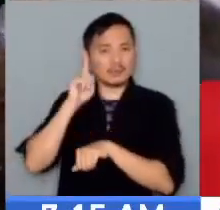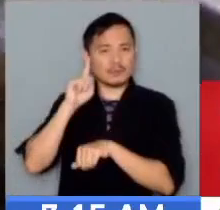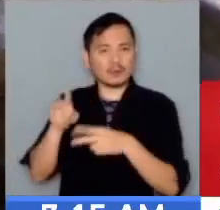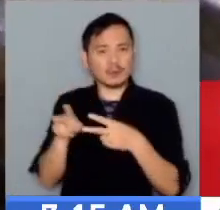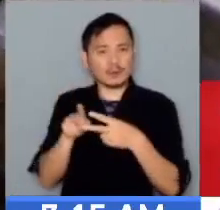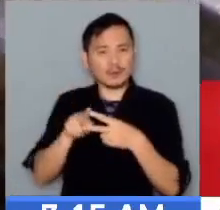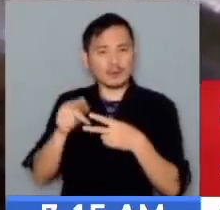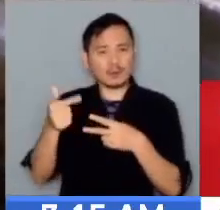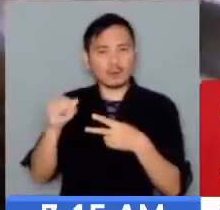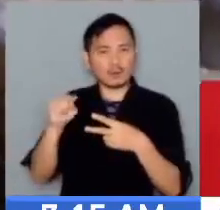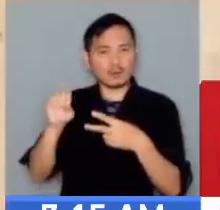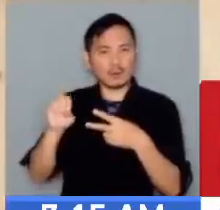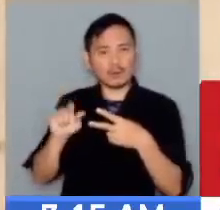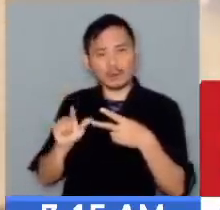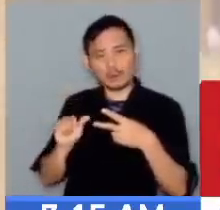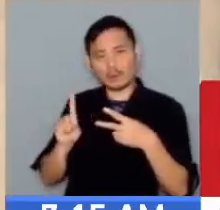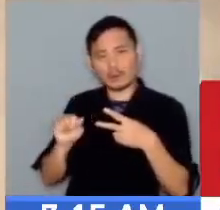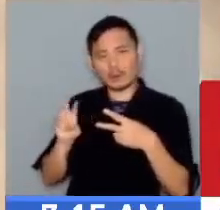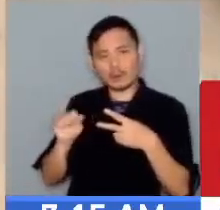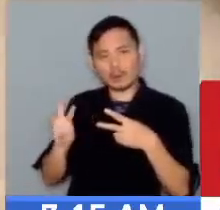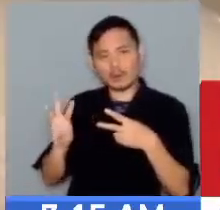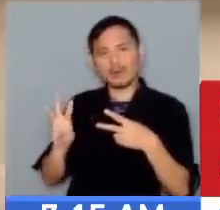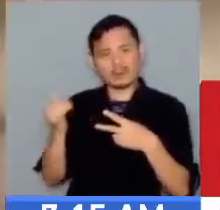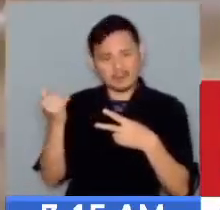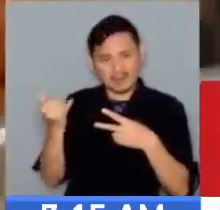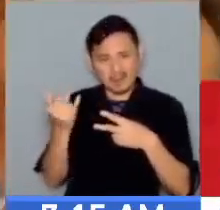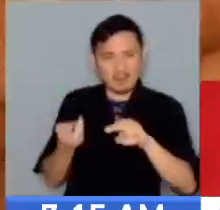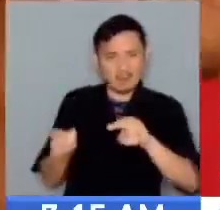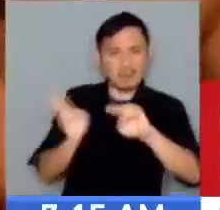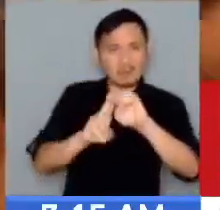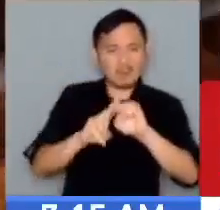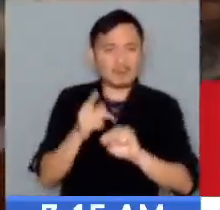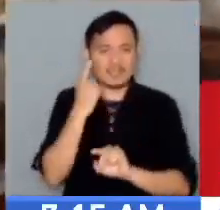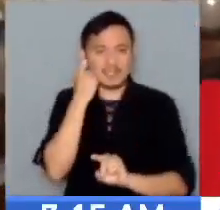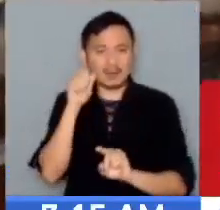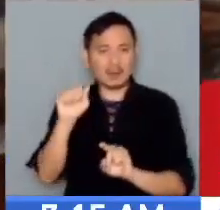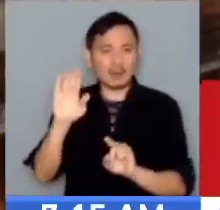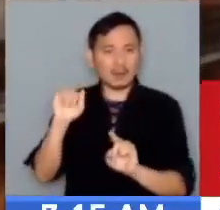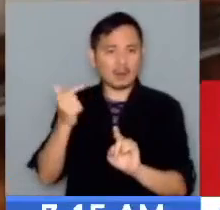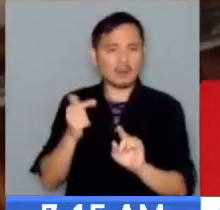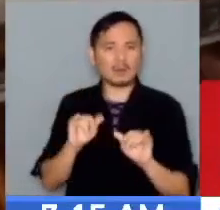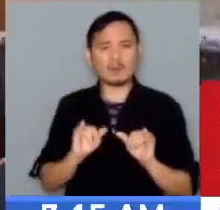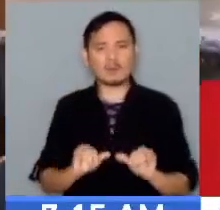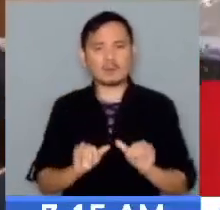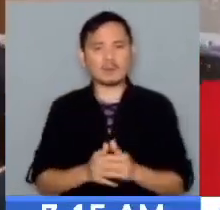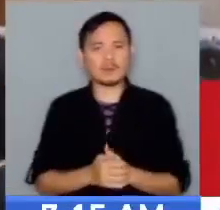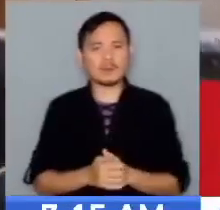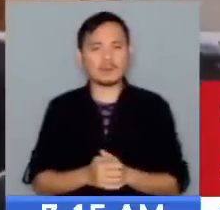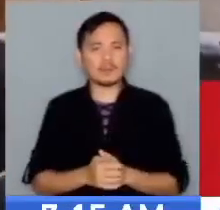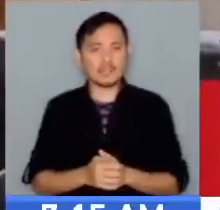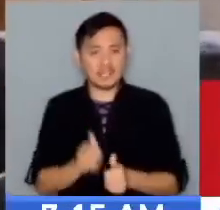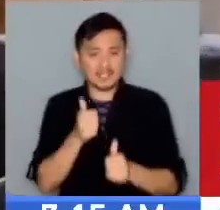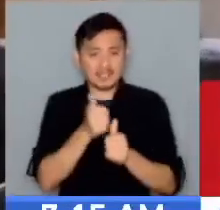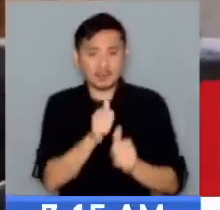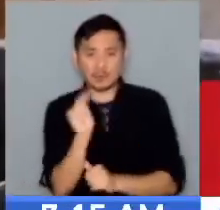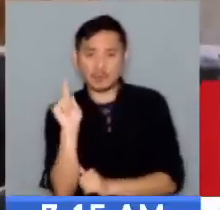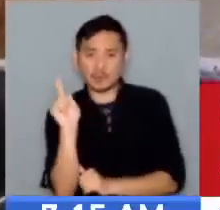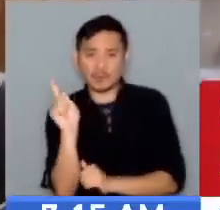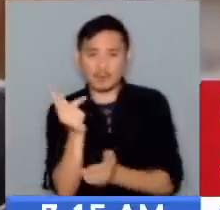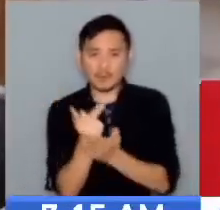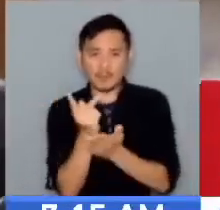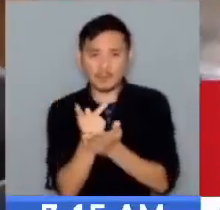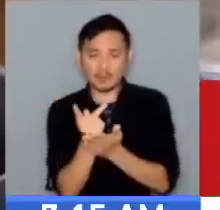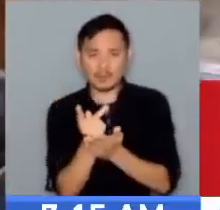ito sa 65 pesos per kilo noong Agosto. Ang lugaw na nanatili sa 20 pesos kada order, pero ang goto ay 45 pesos